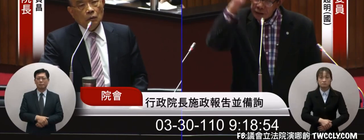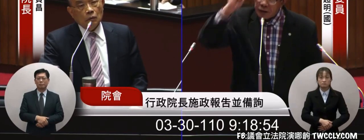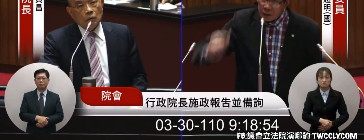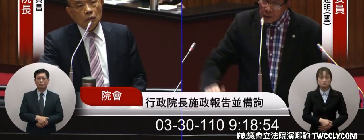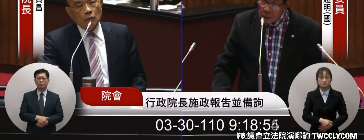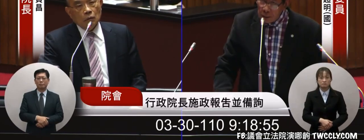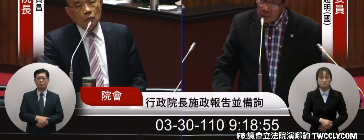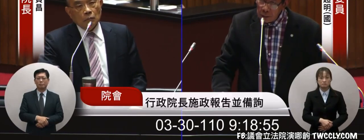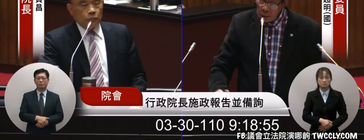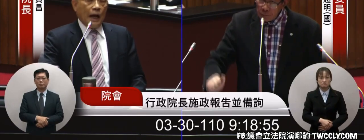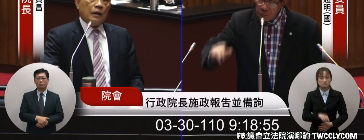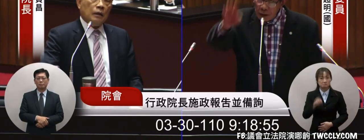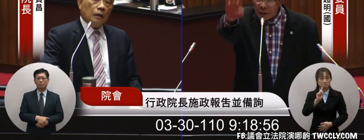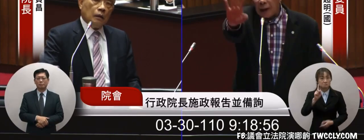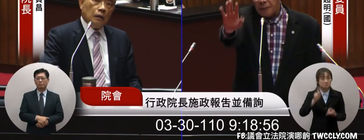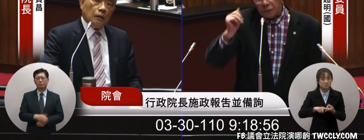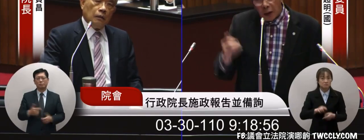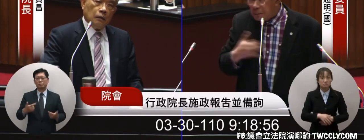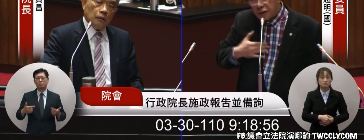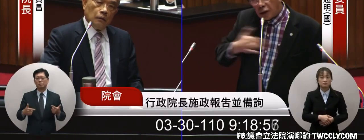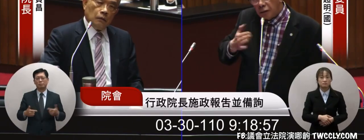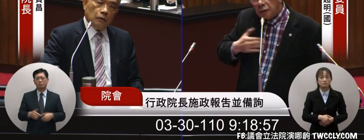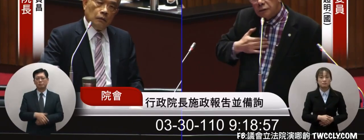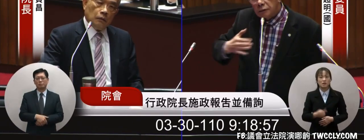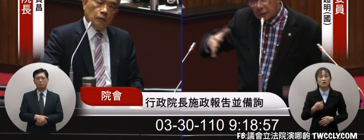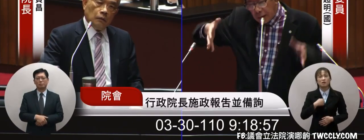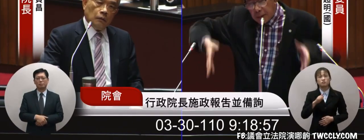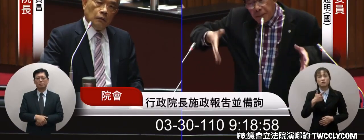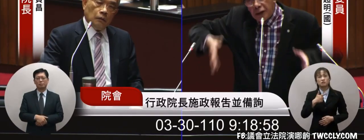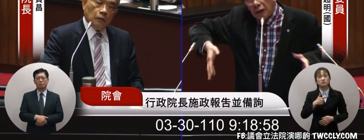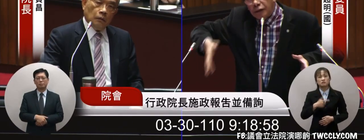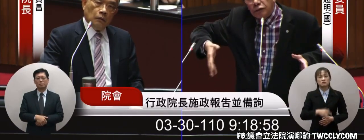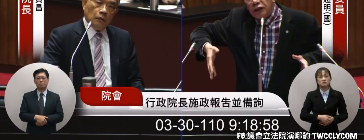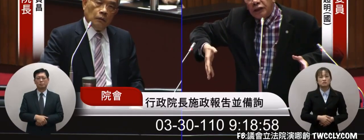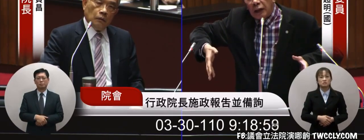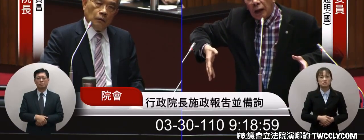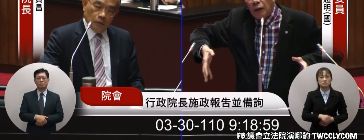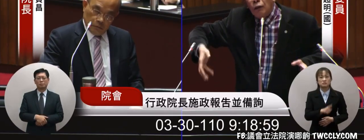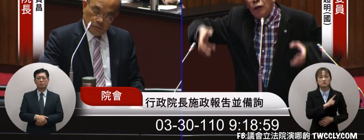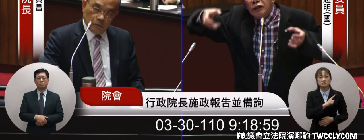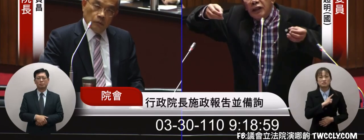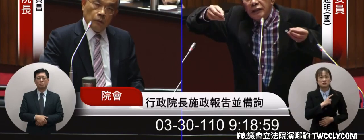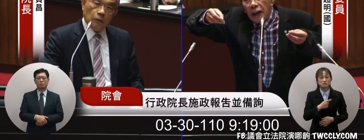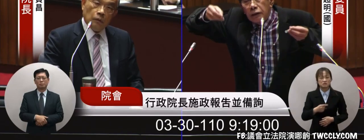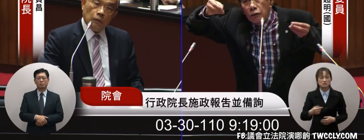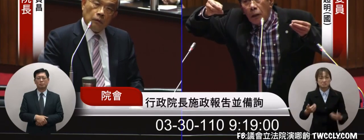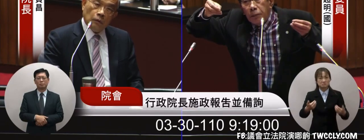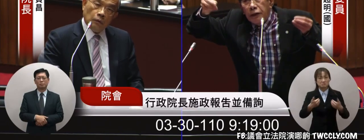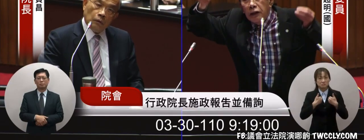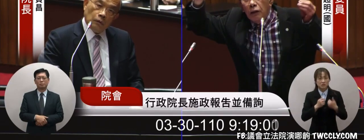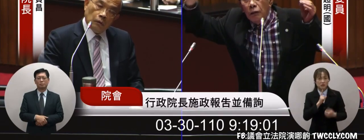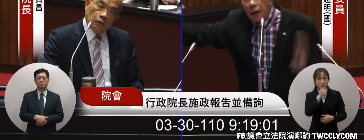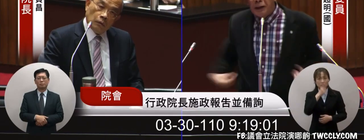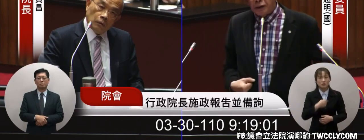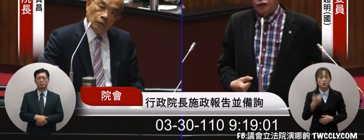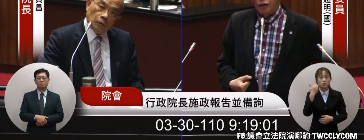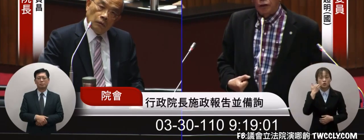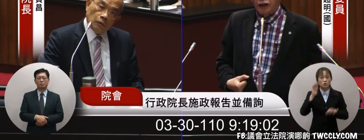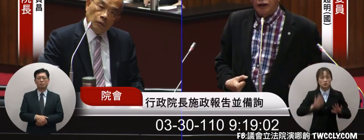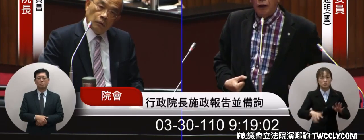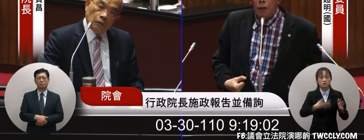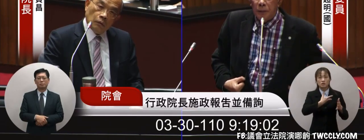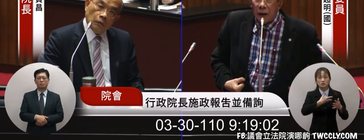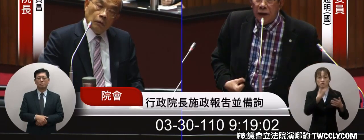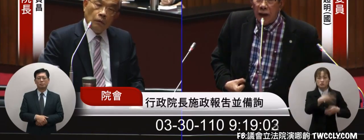開始是對的你待我不是說自己一關主義的我現在如果不提供外面的水